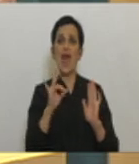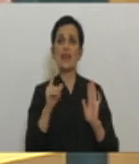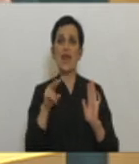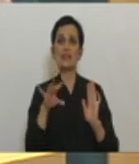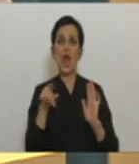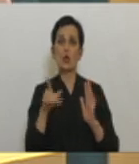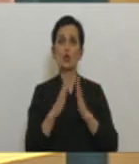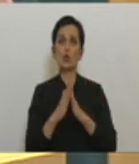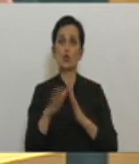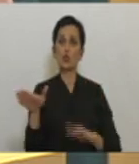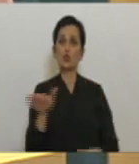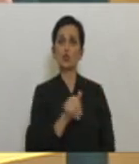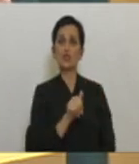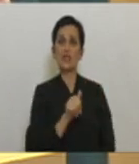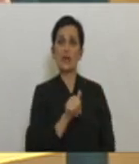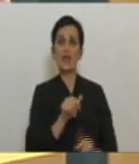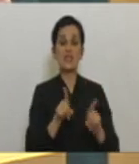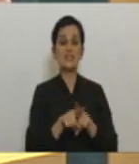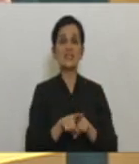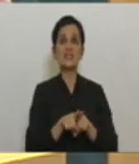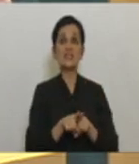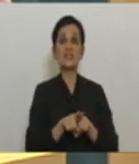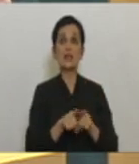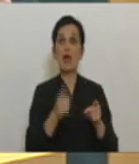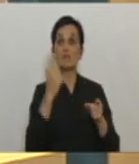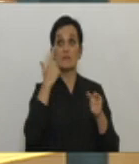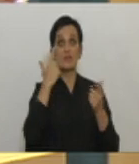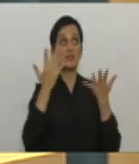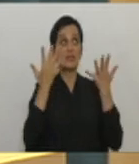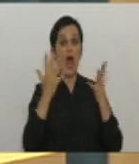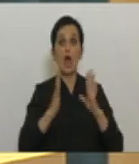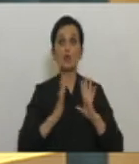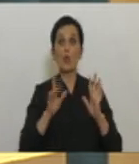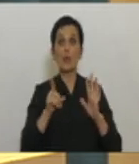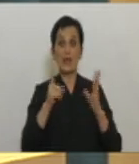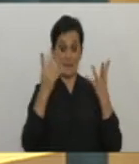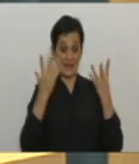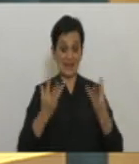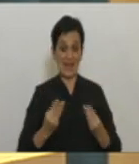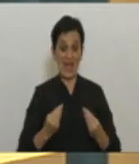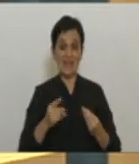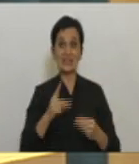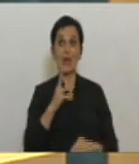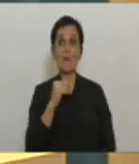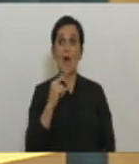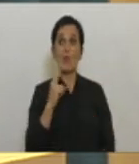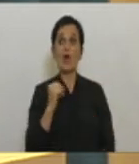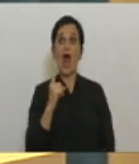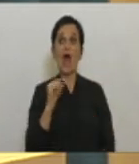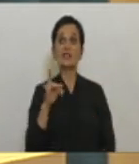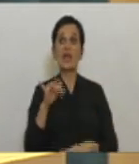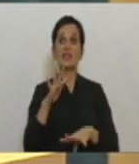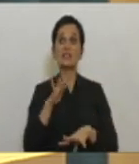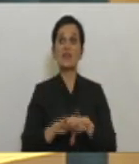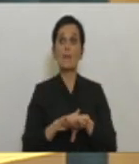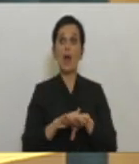უთხოვია და მისგან უსესხებია ისე რომ წარმოდგენა არ ქონდა რომ იმ დღეს თურმე მამუკა ხაზარაძის ბანკიდან